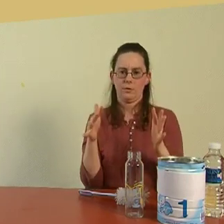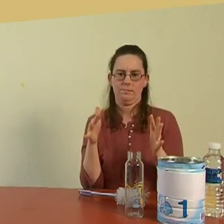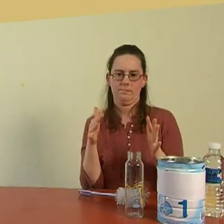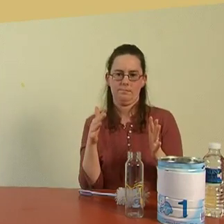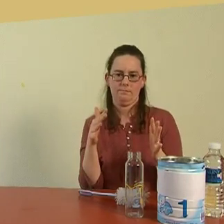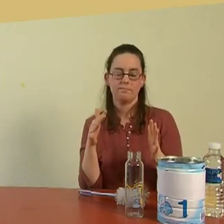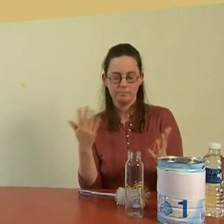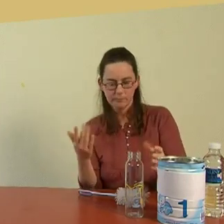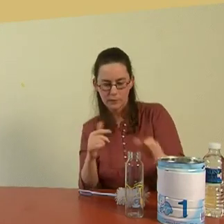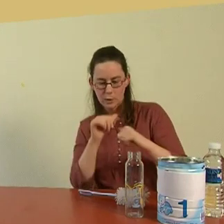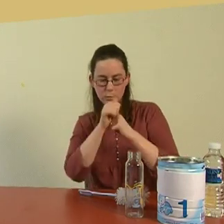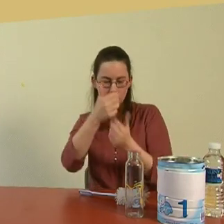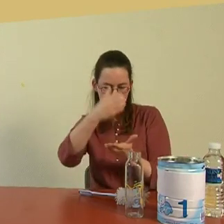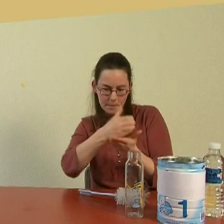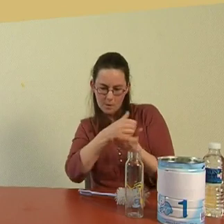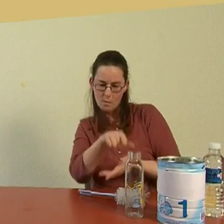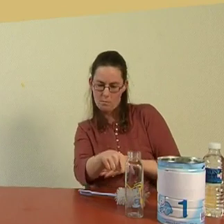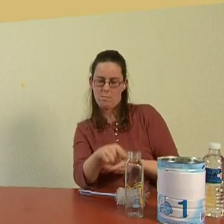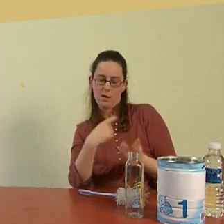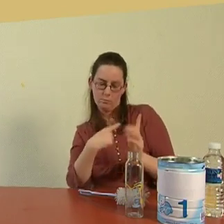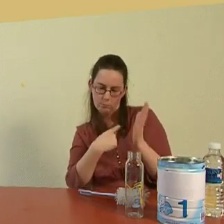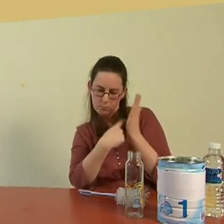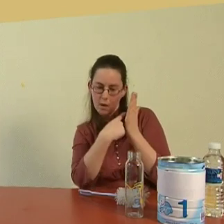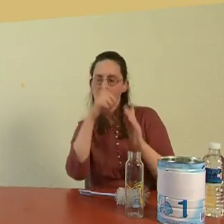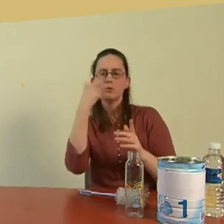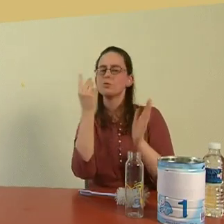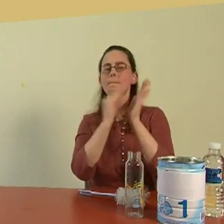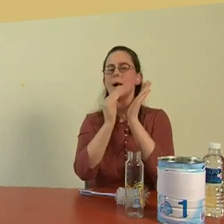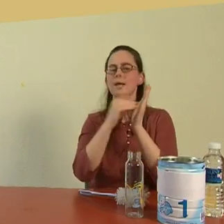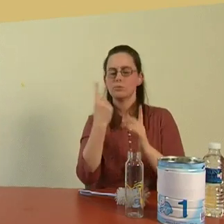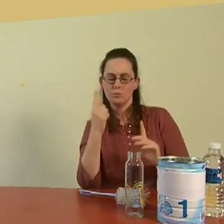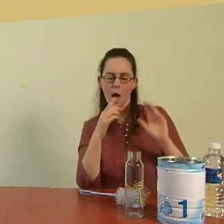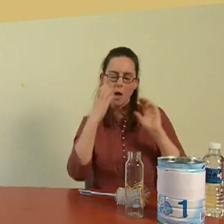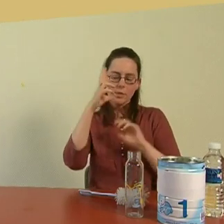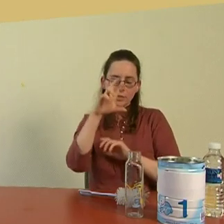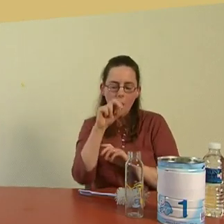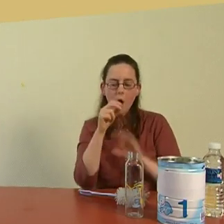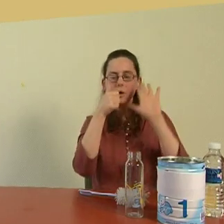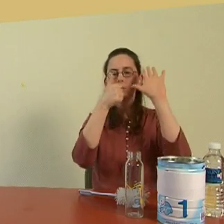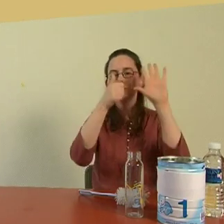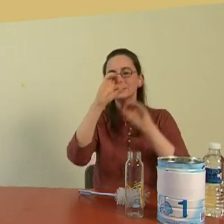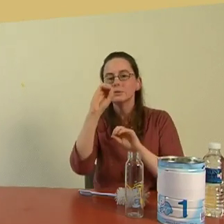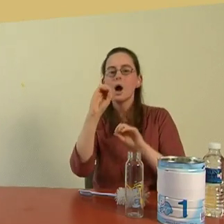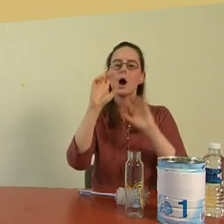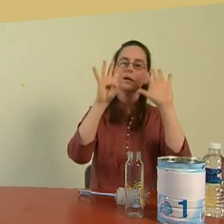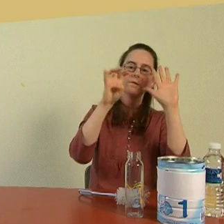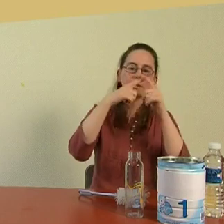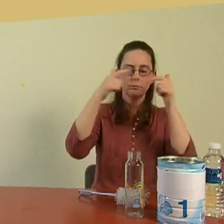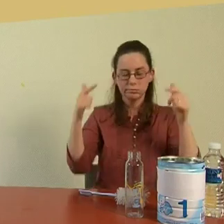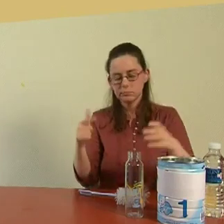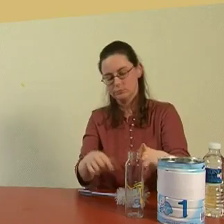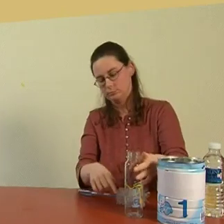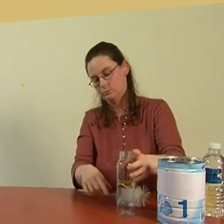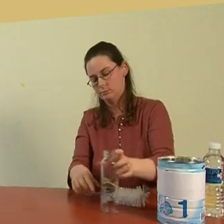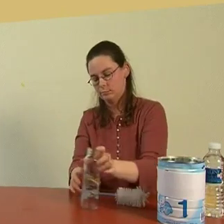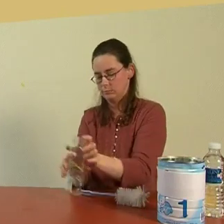Alors, comment préparer 90 ml? En premier, on regarde le biberon, c'est toujours marqué